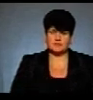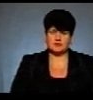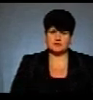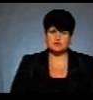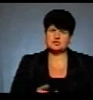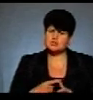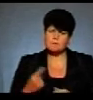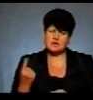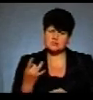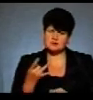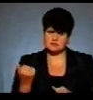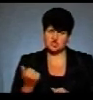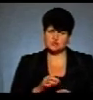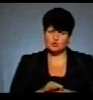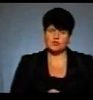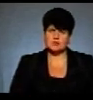такий тиждень проводиться?